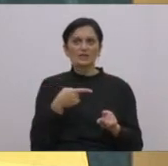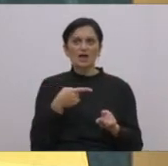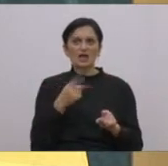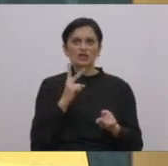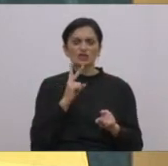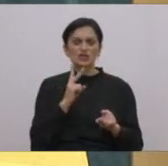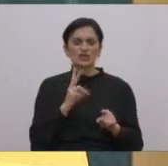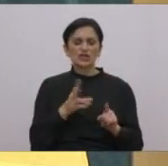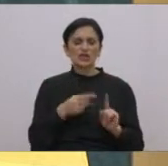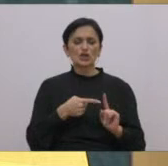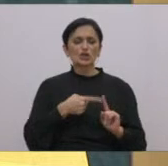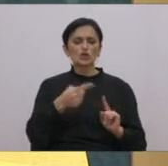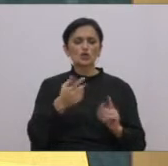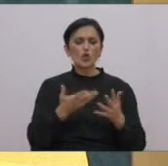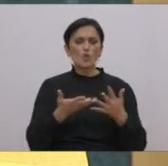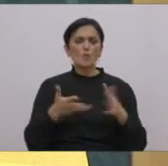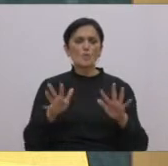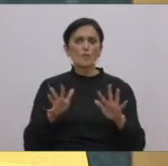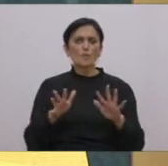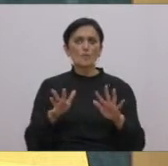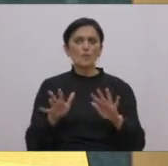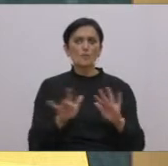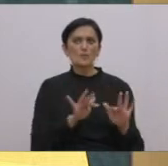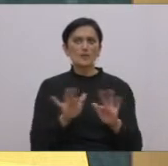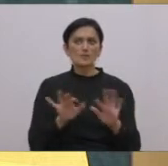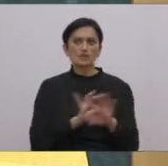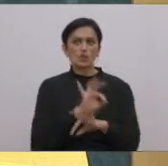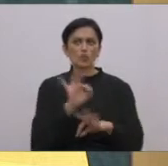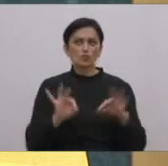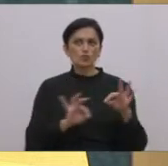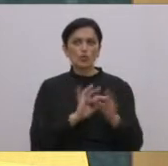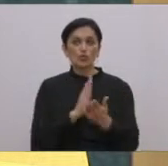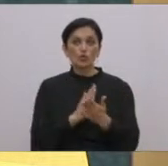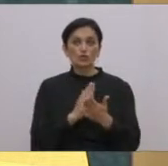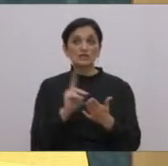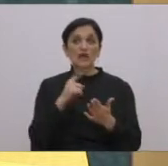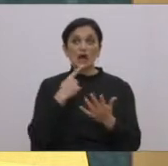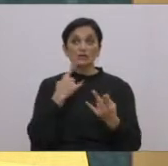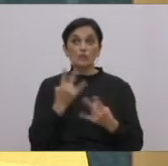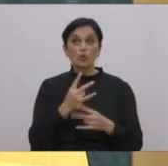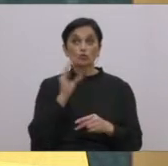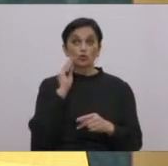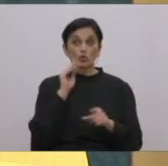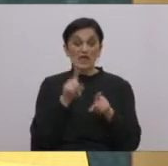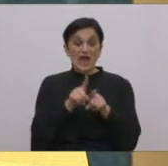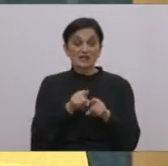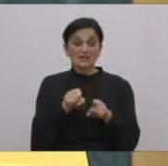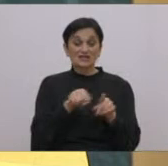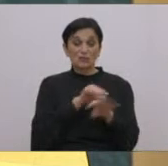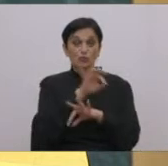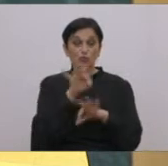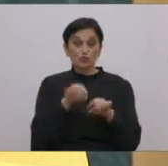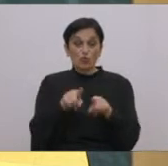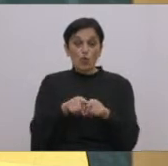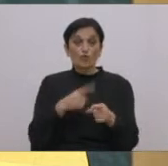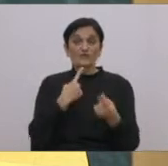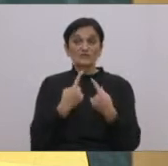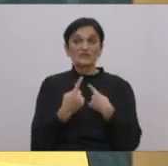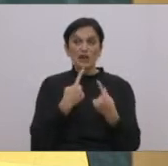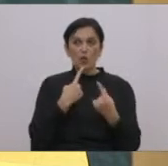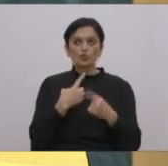კილომეტრზე მეტი მიმდინარე პროექტები და რა თქმა უნდა, როდესაც ასეთ პროექტებზე